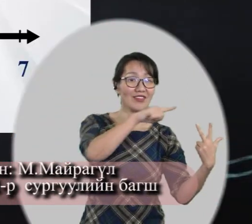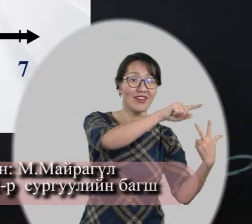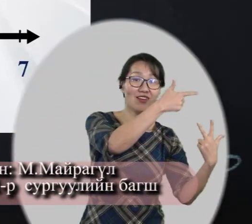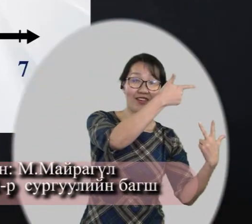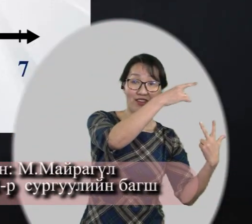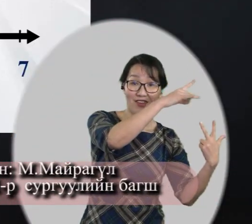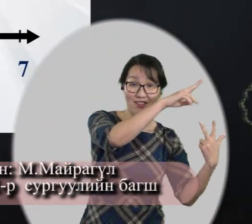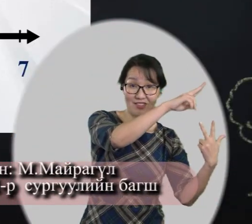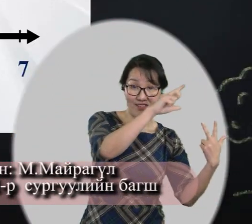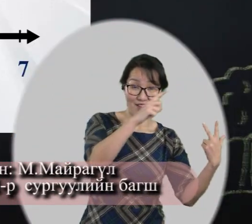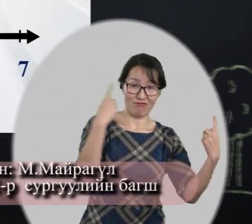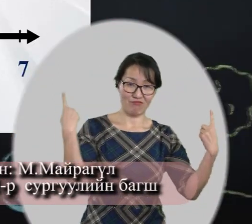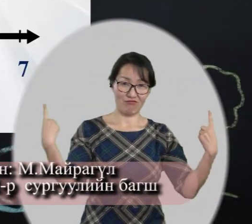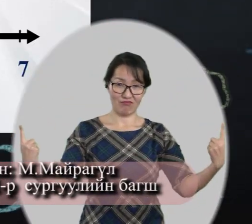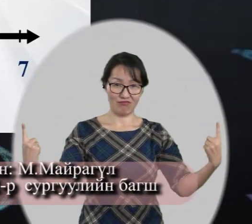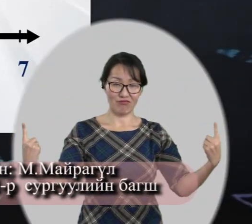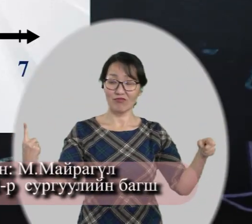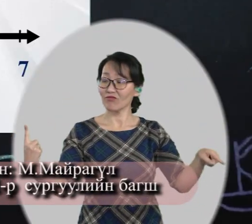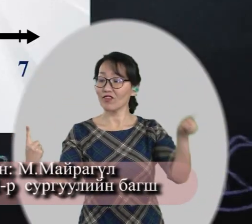Алу 2-де сарнай.